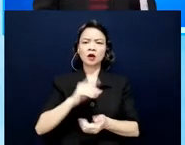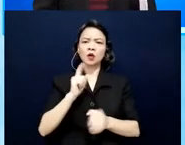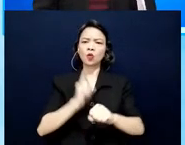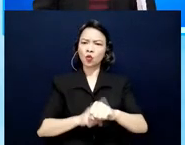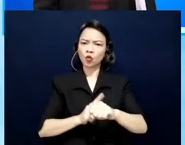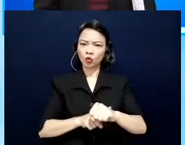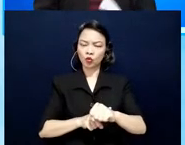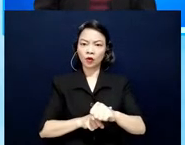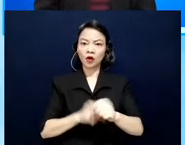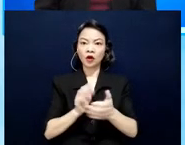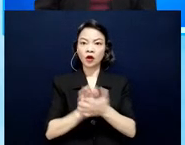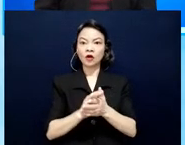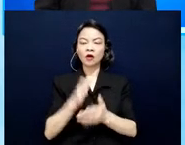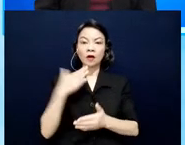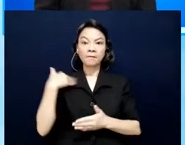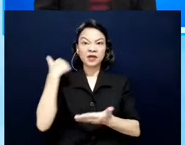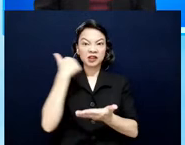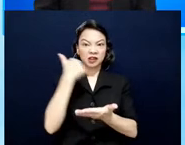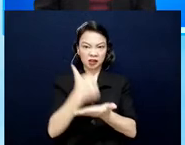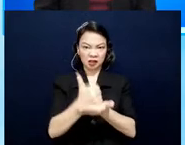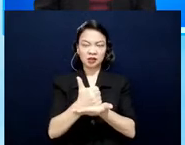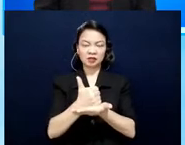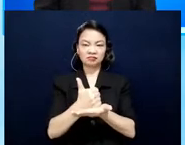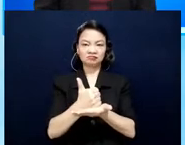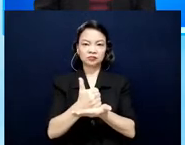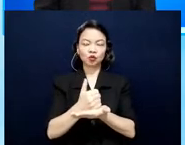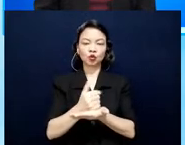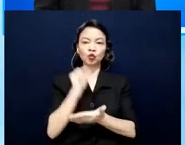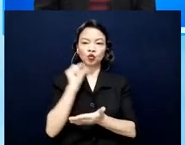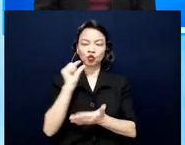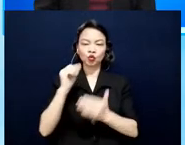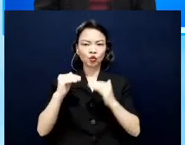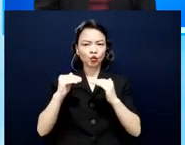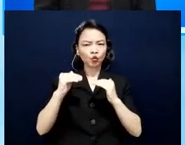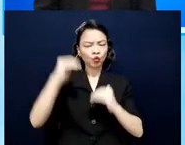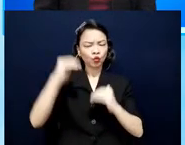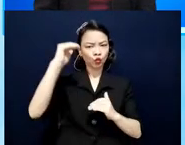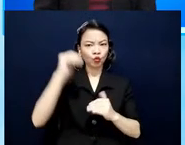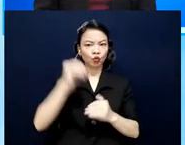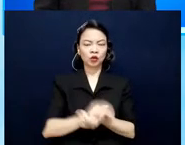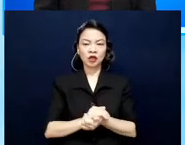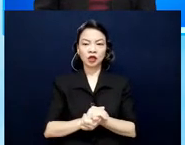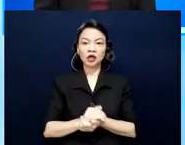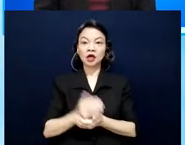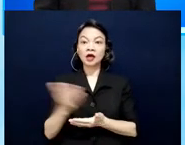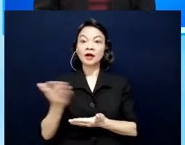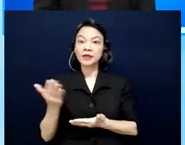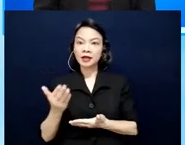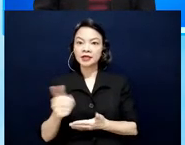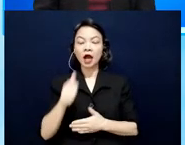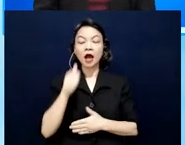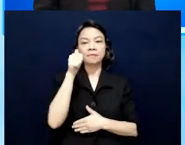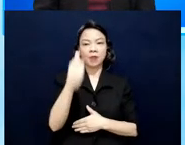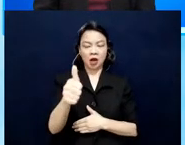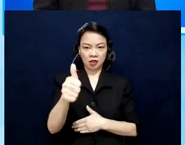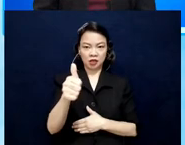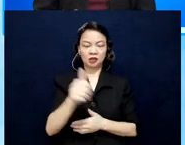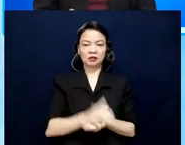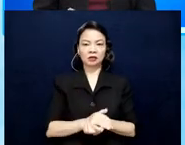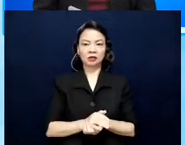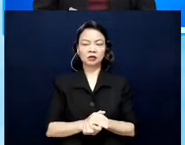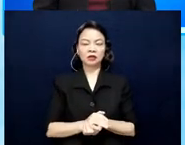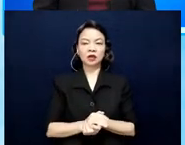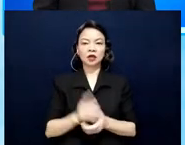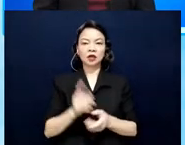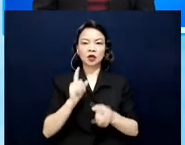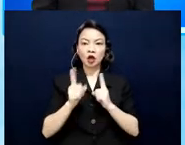krusial, sangat penting untuk menumbuhkan kebiasaan-kebiasaan yang baik ya. Nah kalau sudah terjebak dalam kebiasaan-kebiasaan